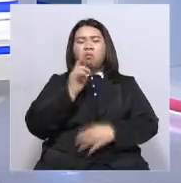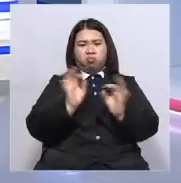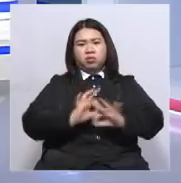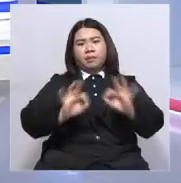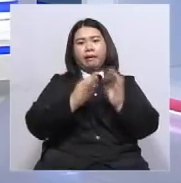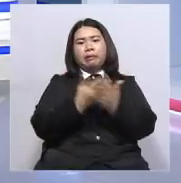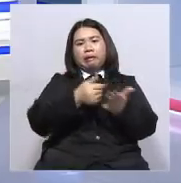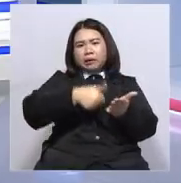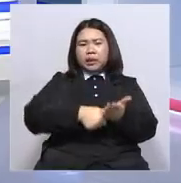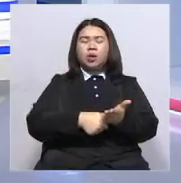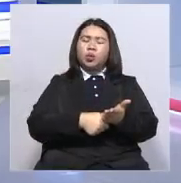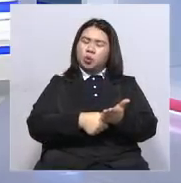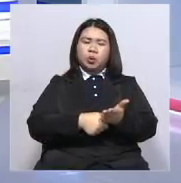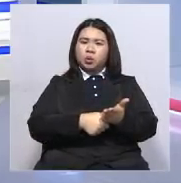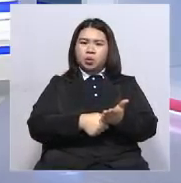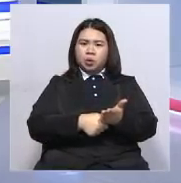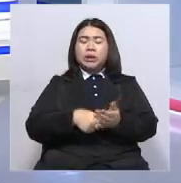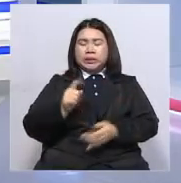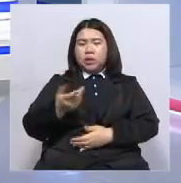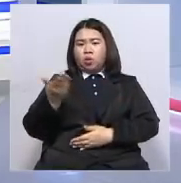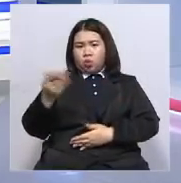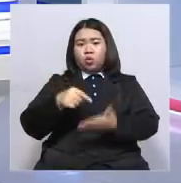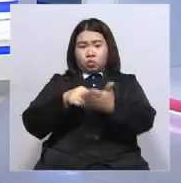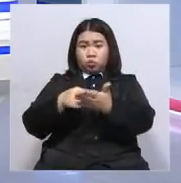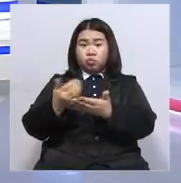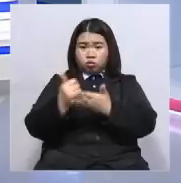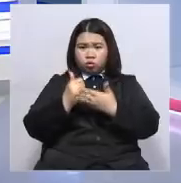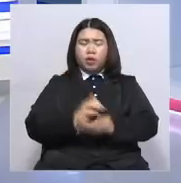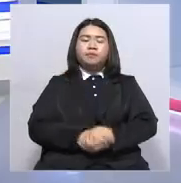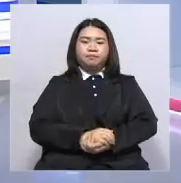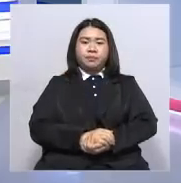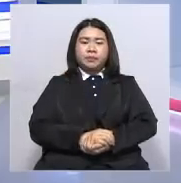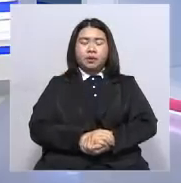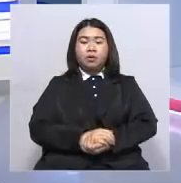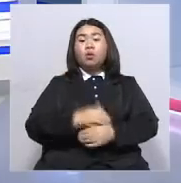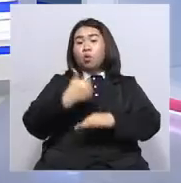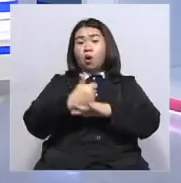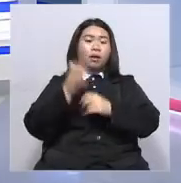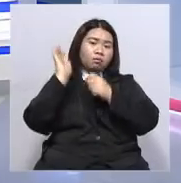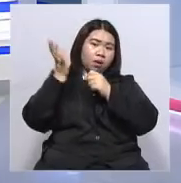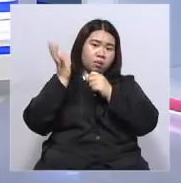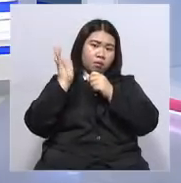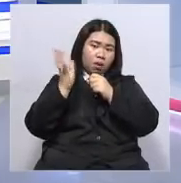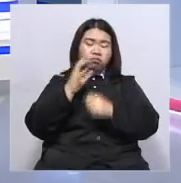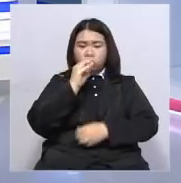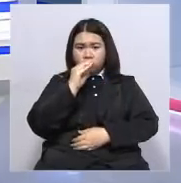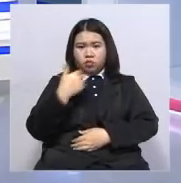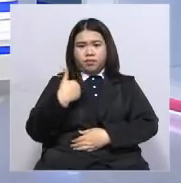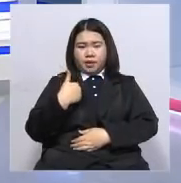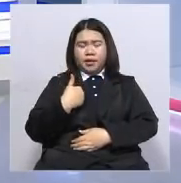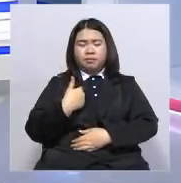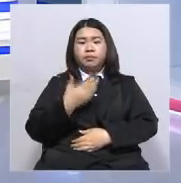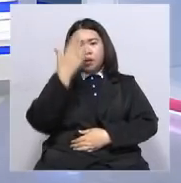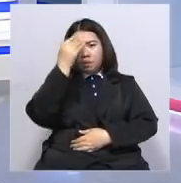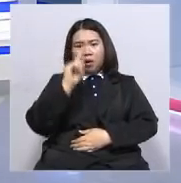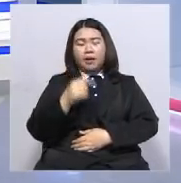าจะเป็นเรื่องใหญ่ที่องค์กรเครือข่ายนี้เข้ามายื่นข้อเรียกร้องนะครับเมื่อกี้บรรยากาศล่าสุดเองทางแกนนำยังมีการขึ้นพูดอยู่เลยนะครับก็เดี๋ยวติดตามเพ